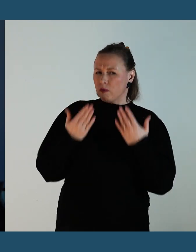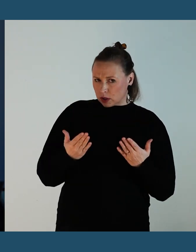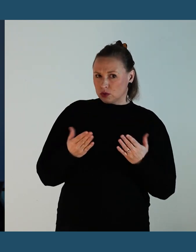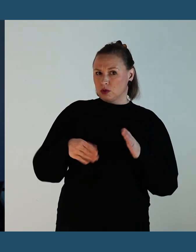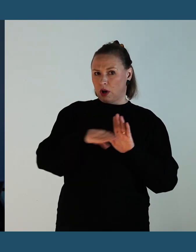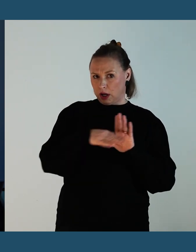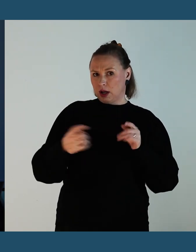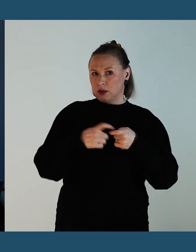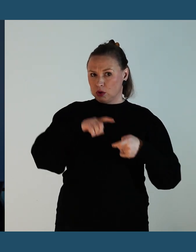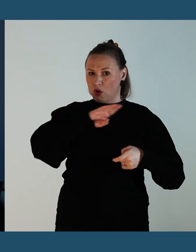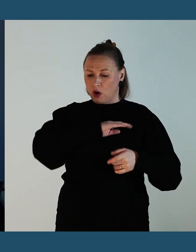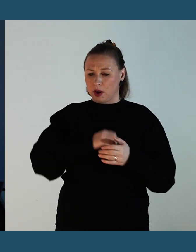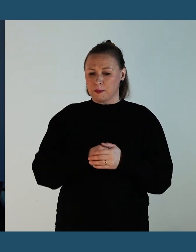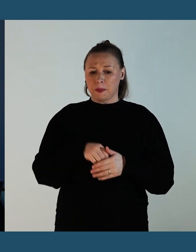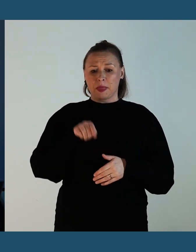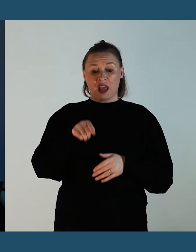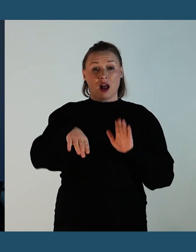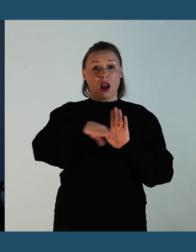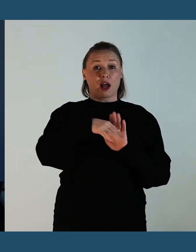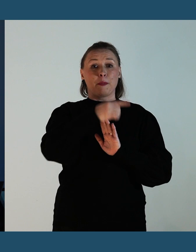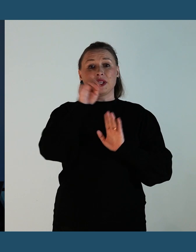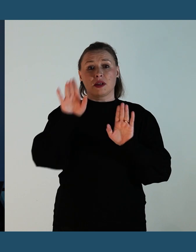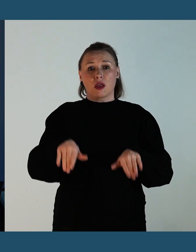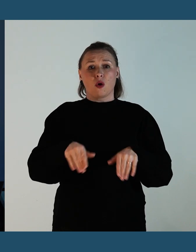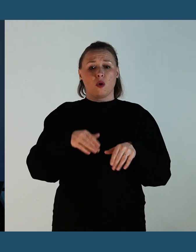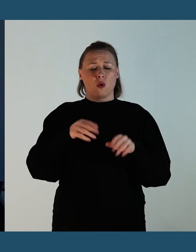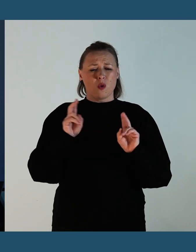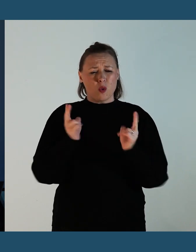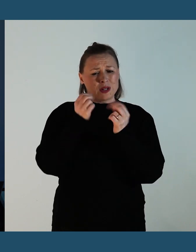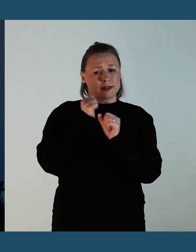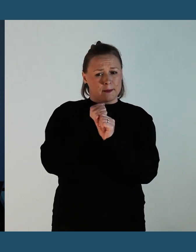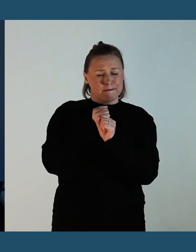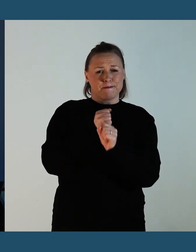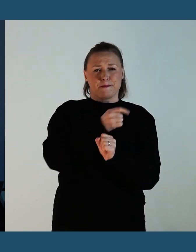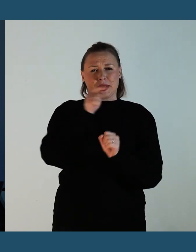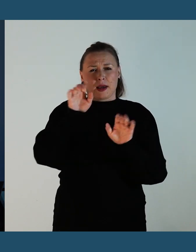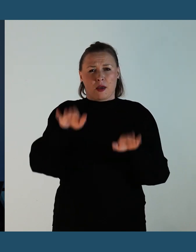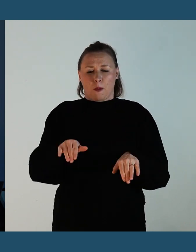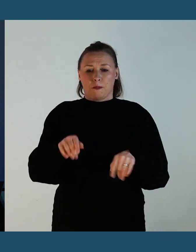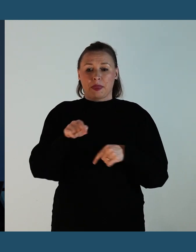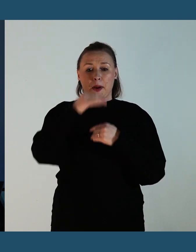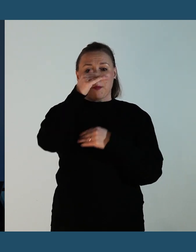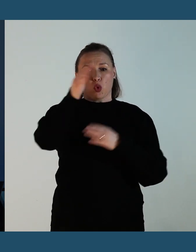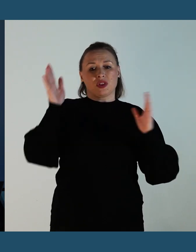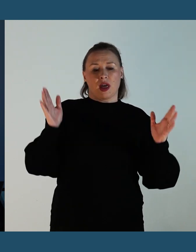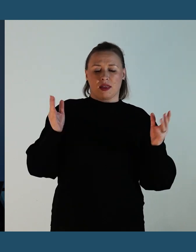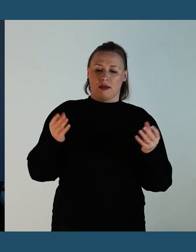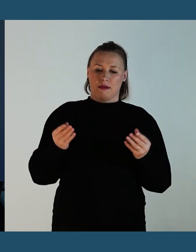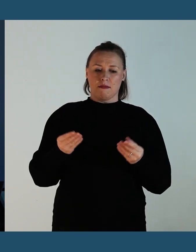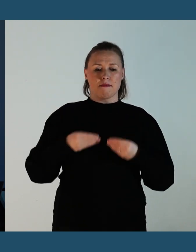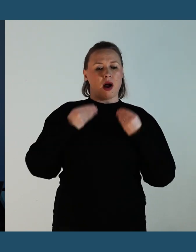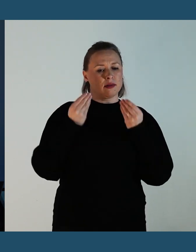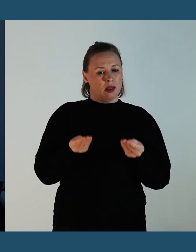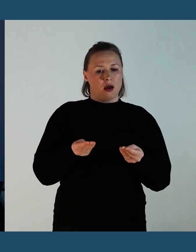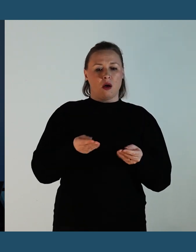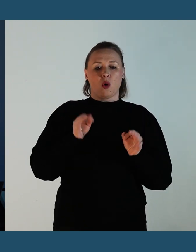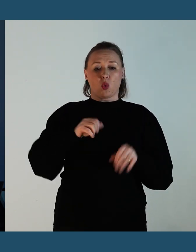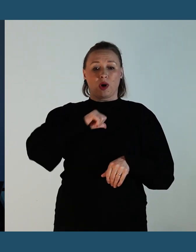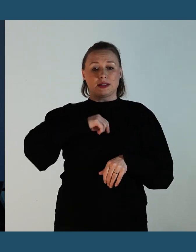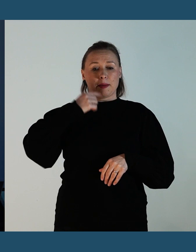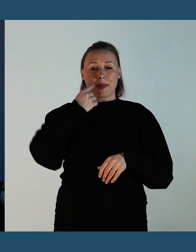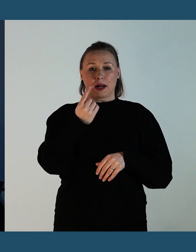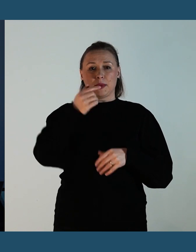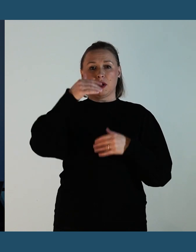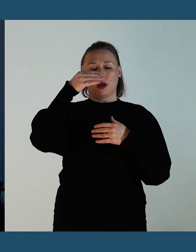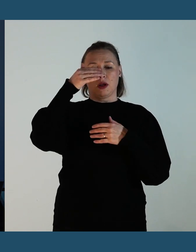Saamelaiskäräjälakia on yritetty uudistaa pitkään. Laki asettaa puitteet alkuperäiskansa saamelaisten itsemääräämisoikeuden harjoittamiselle